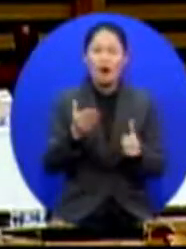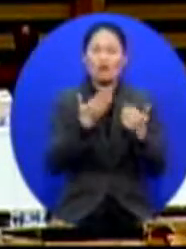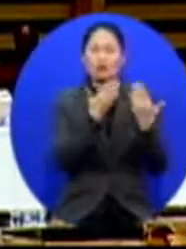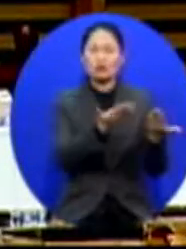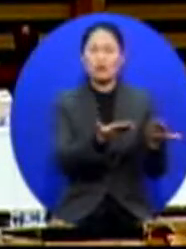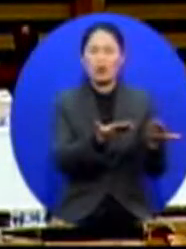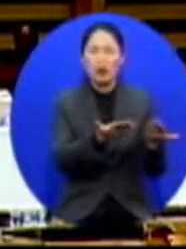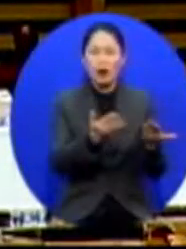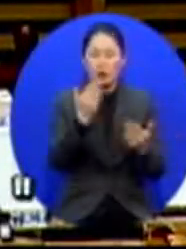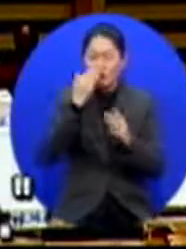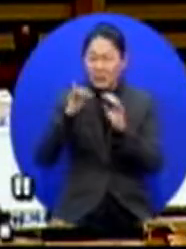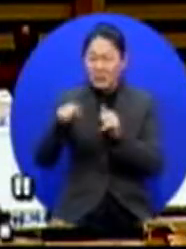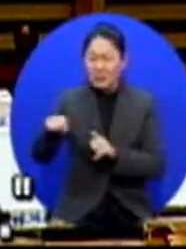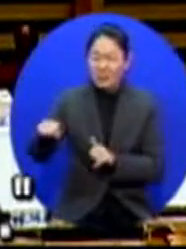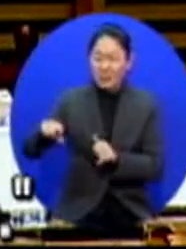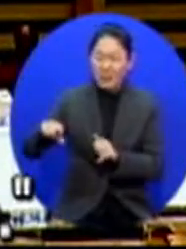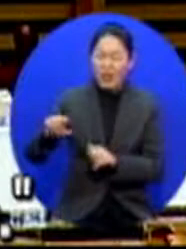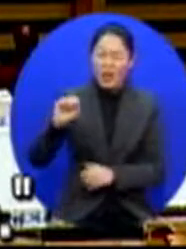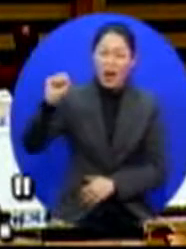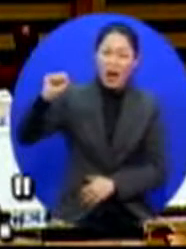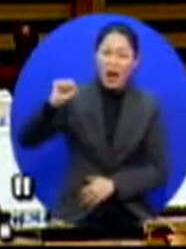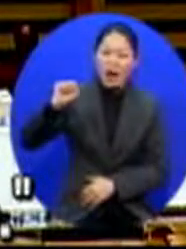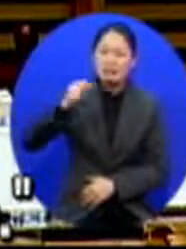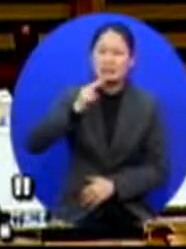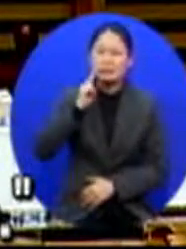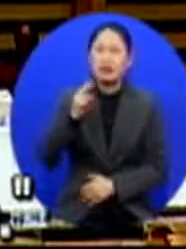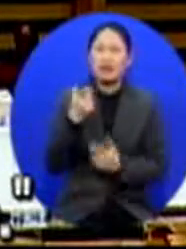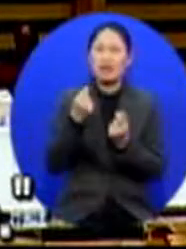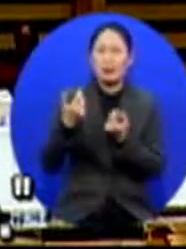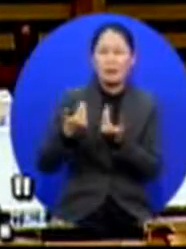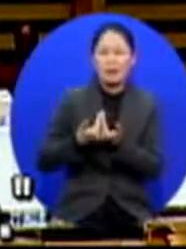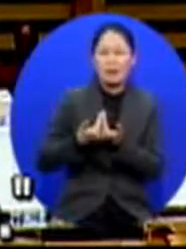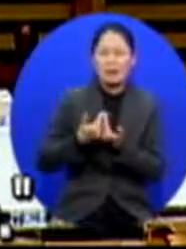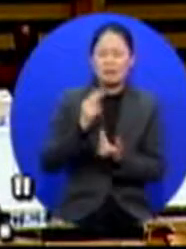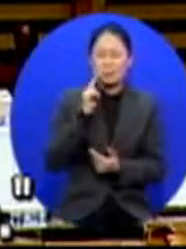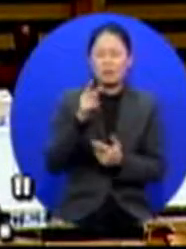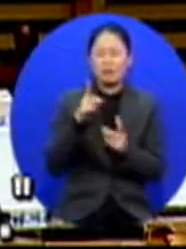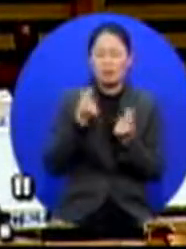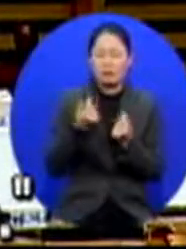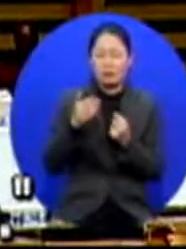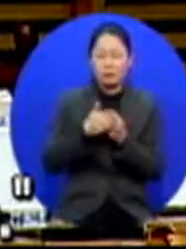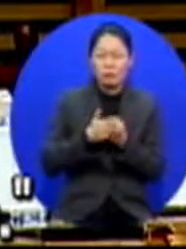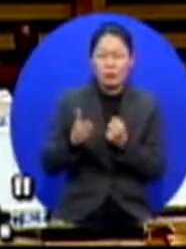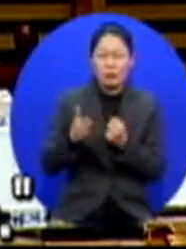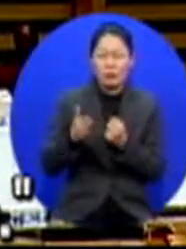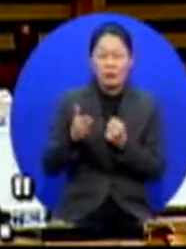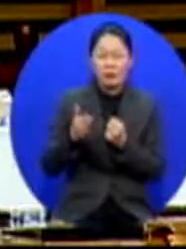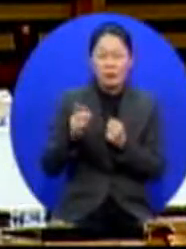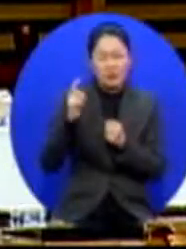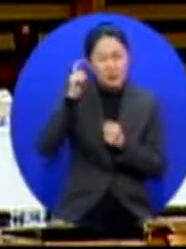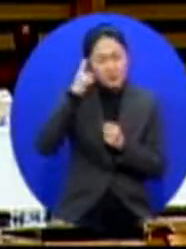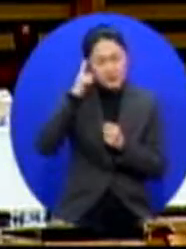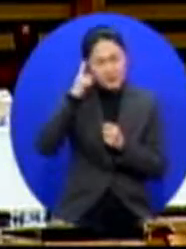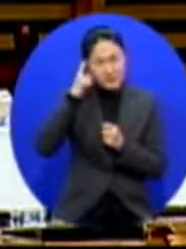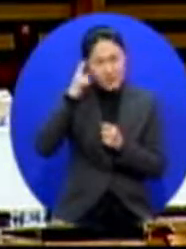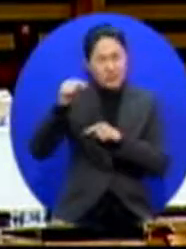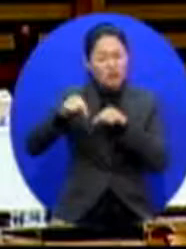유대인 들의 반발이 너무 심할 것 같으니까 이 정치적인 계산이 오는 거죠 그러니까